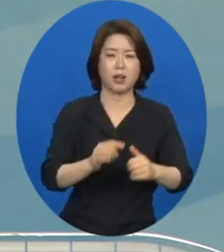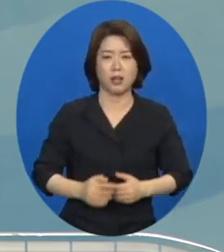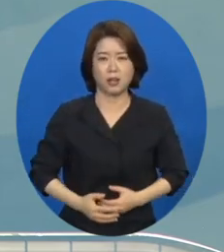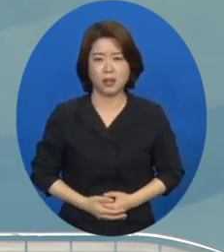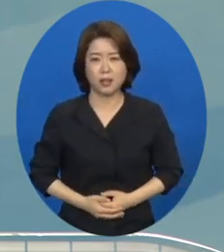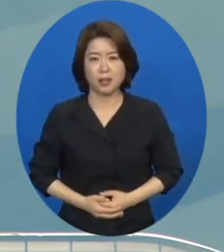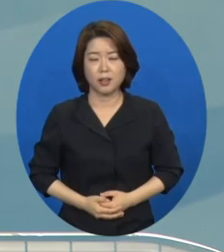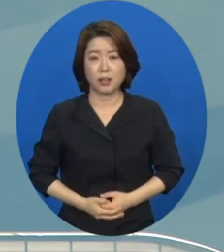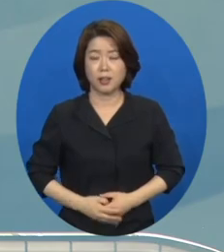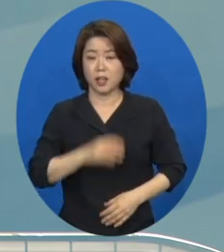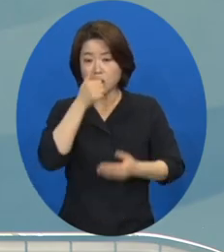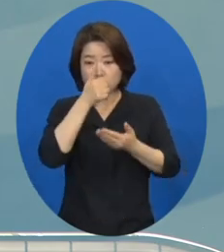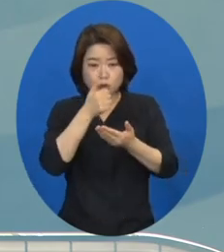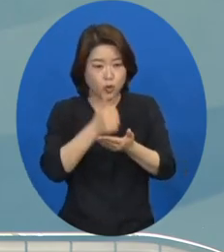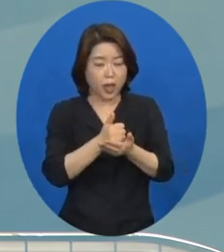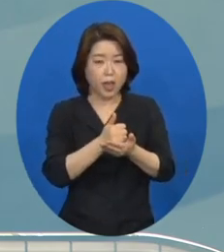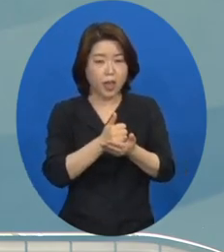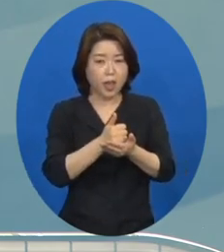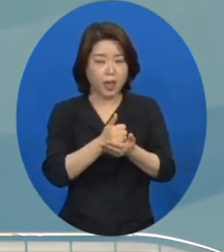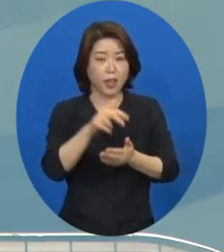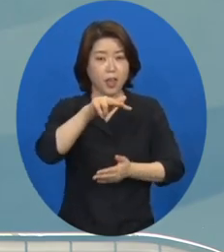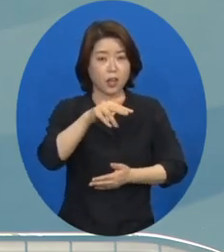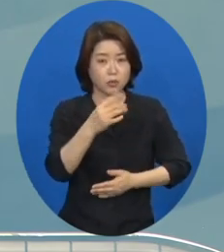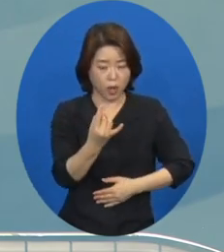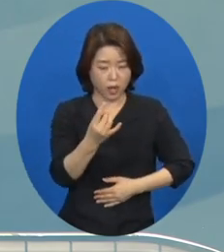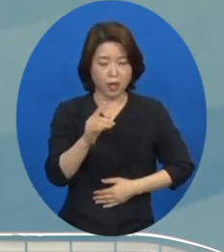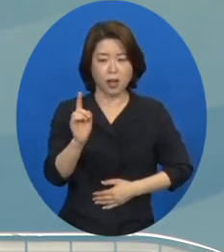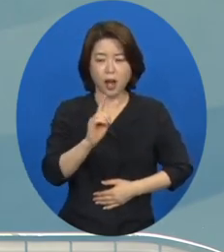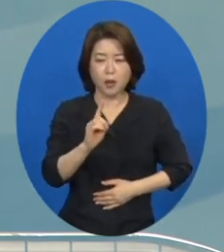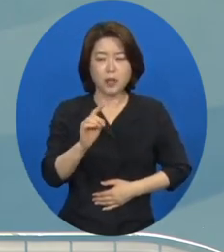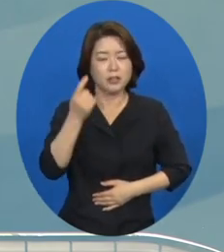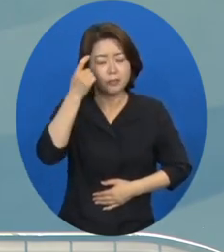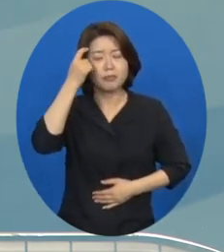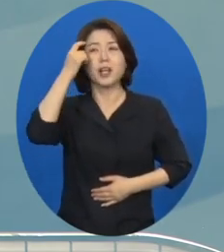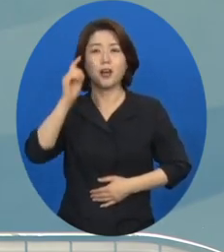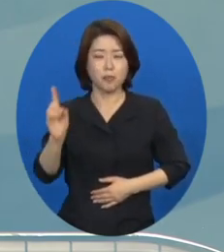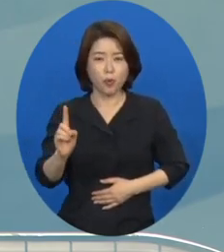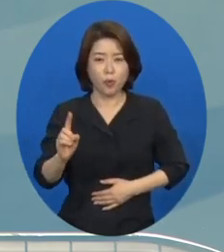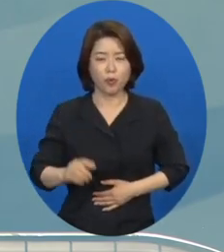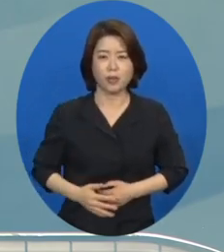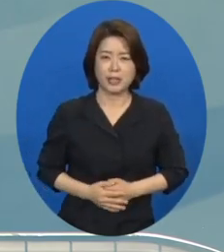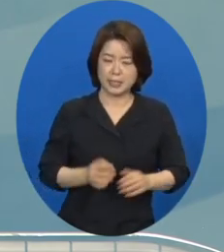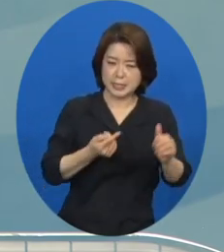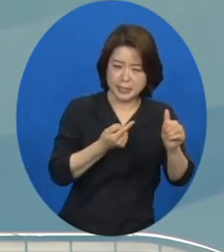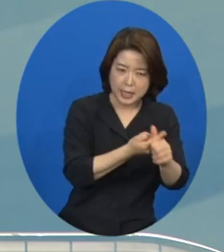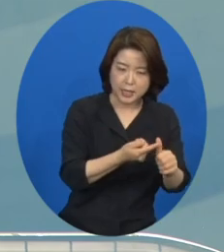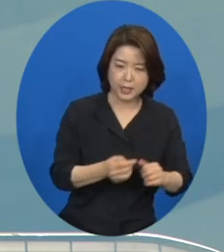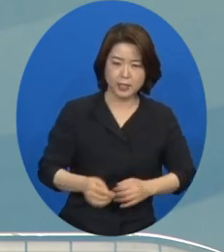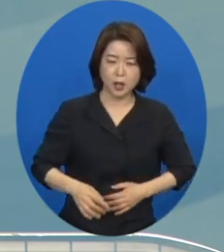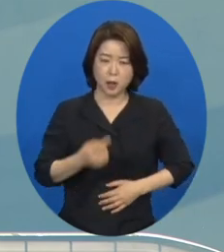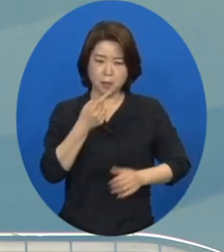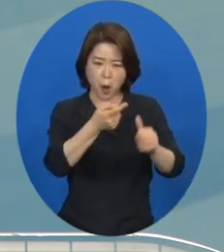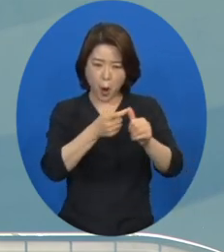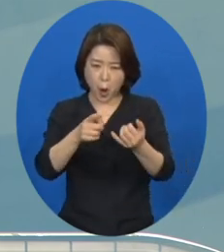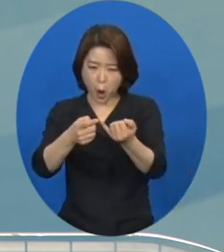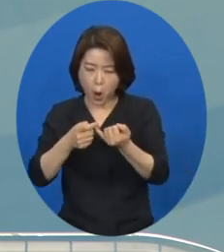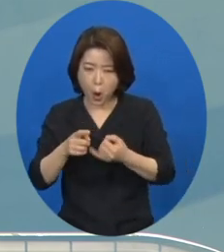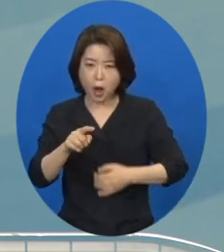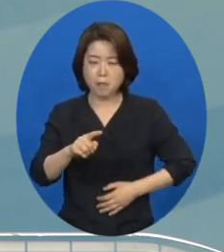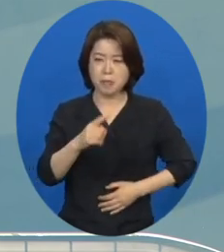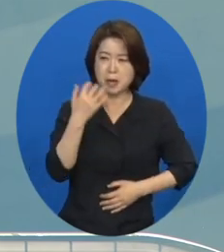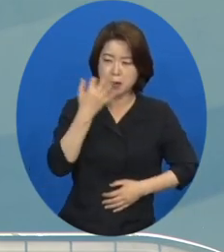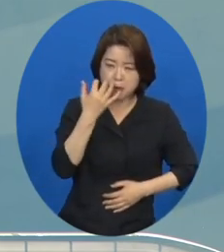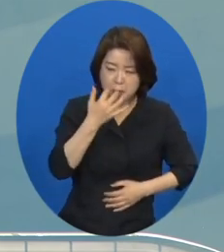여러분, 죄하면 무슨 생각이 드나요? 살인, 강도, 음란, 방탕한 일 또는